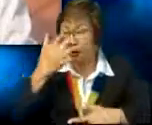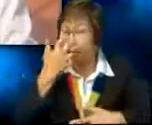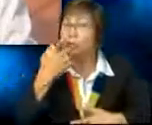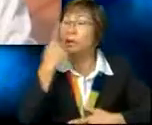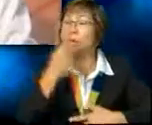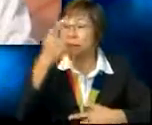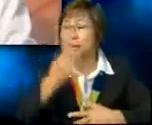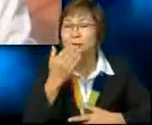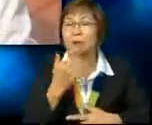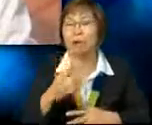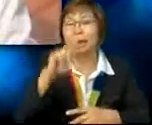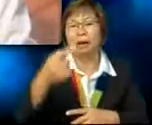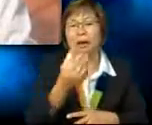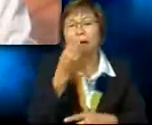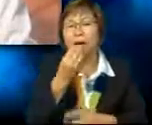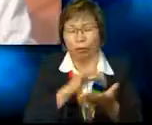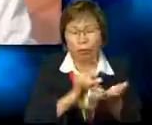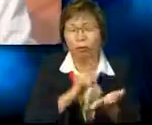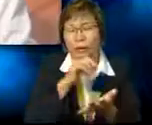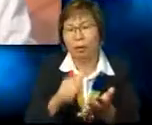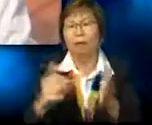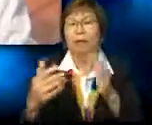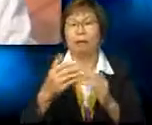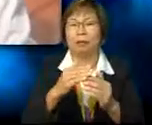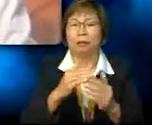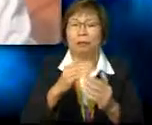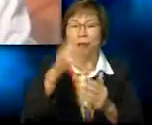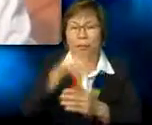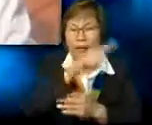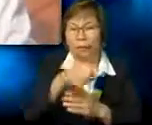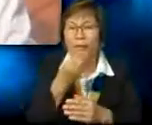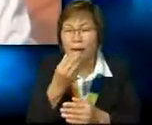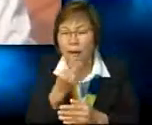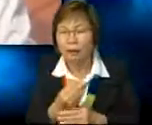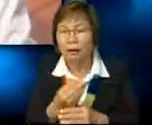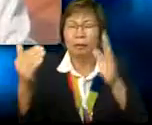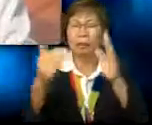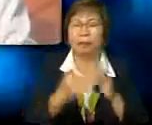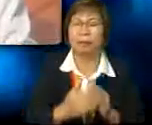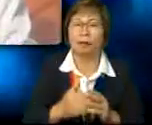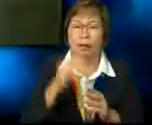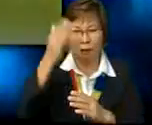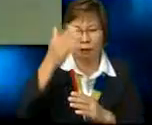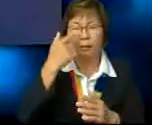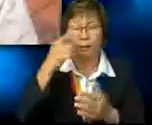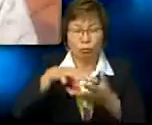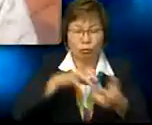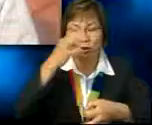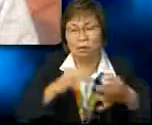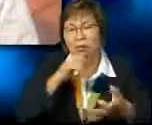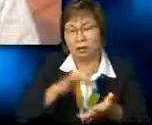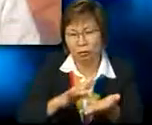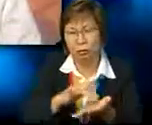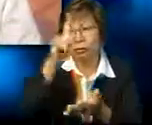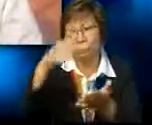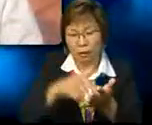kencing manis hanya memakan ubat sahaja dan tidak pantang pada makanan, dan ini akan menyebabkan mereka mengalami kebutaan jika tidak dirawat. Satu